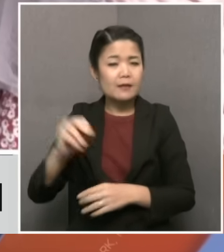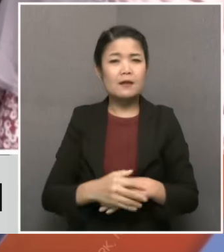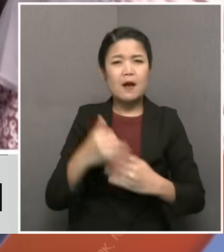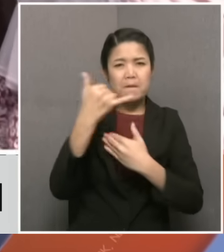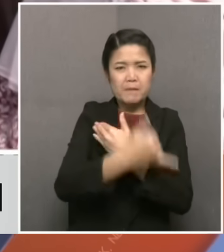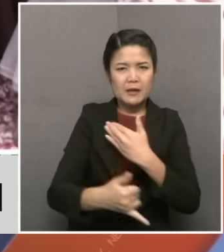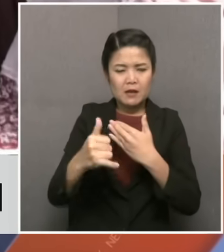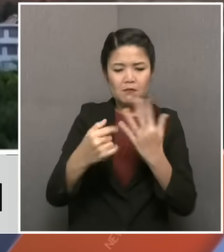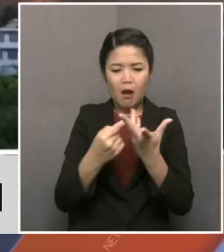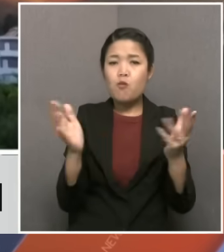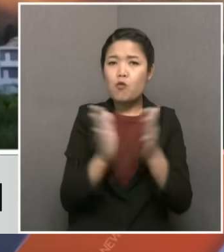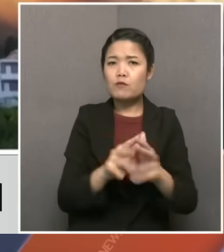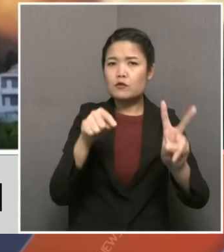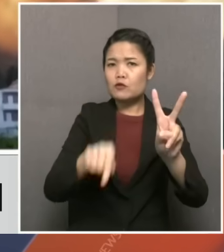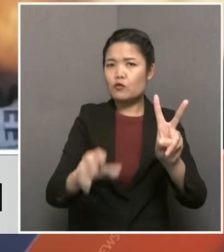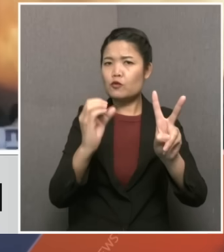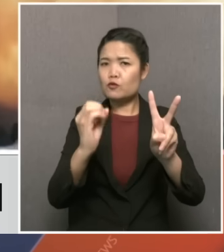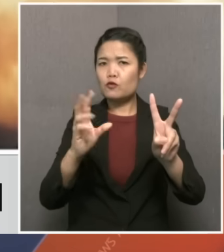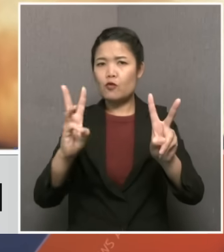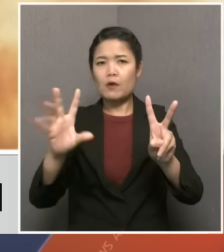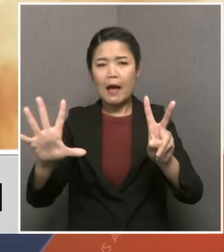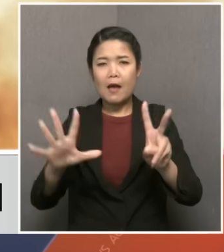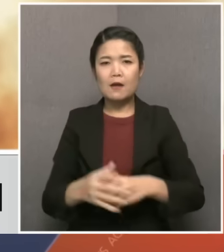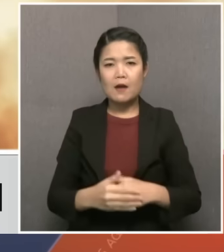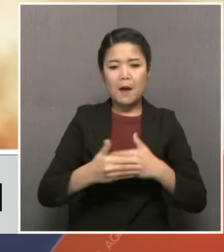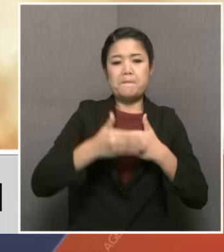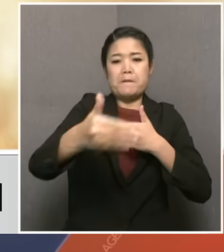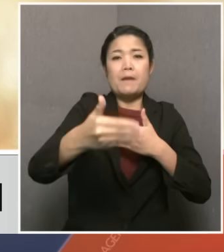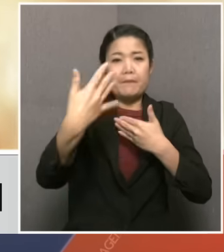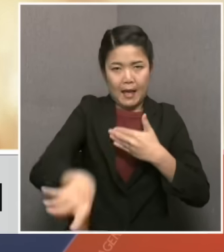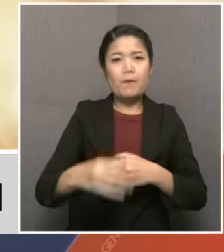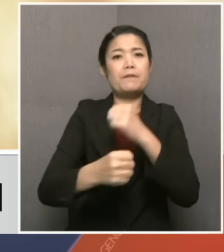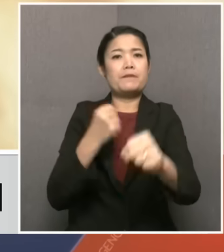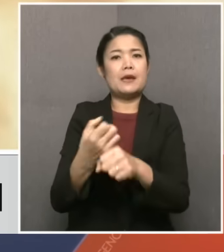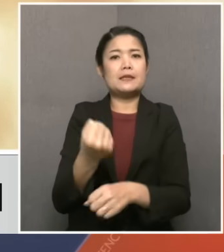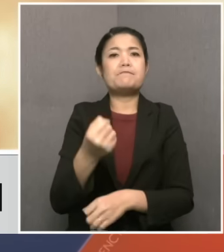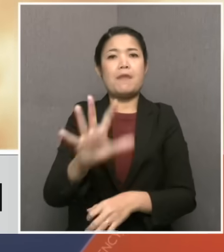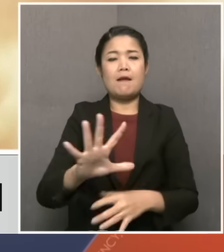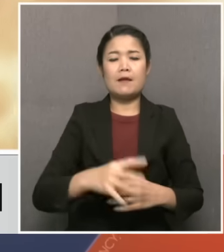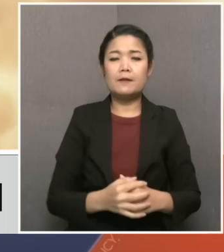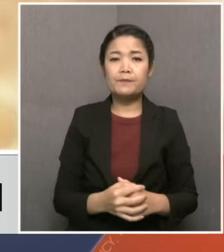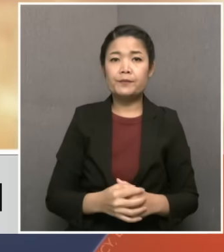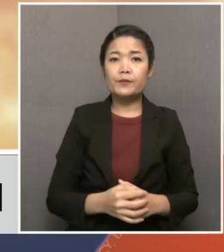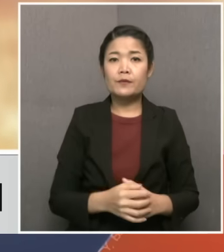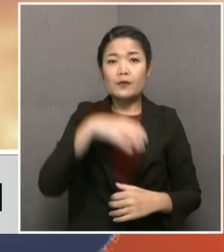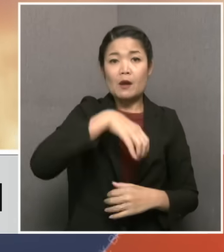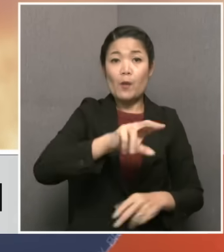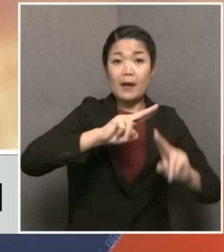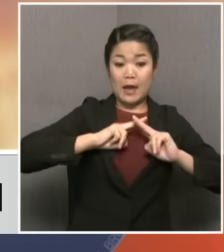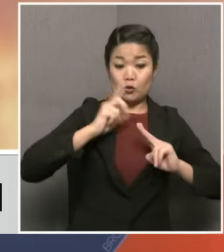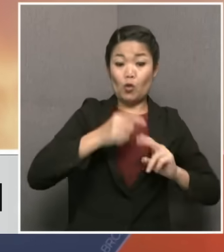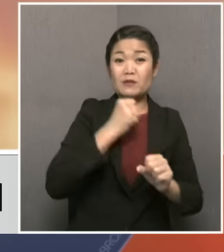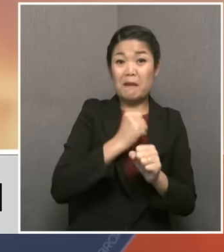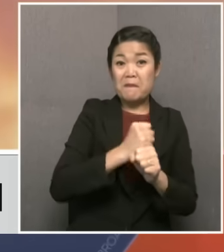ว่า2065เห็นไหมเขานำไป15ปีนะนะครับทีนี้ถามว่าเอกชนต้องทำเพราะอะไรเพราะจ